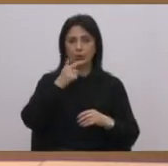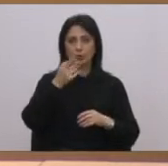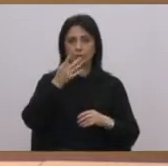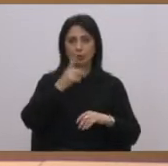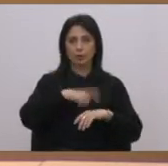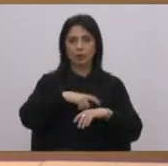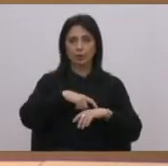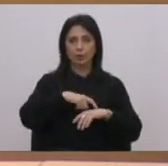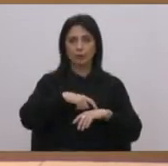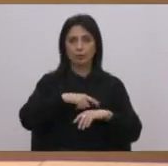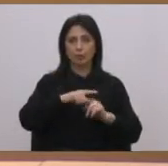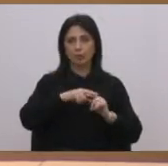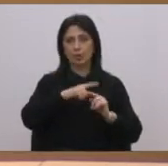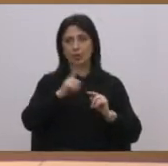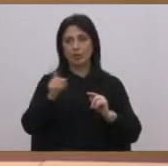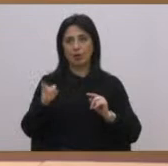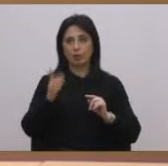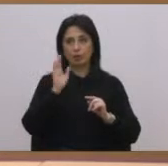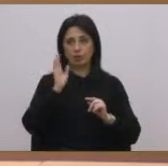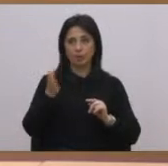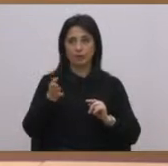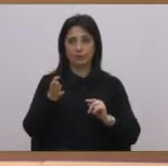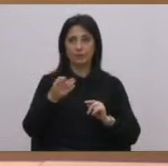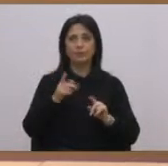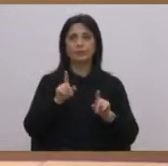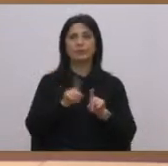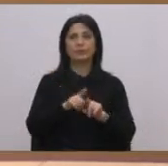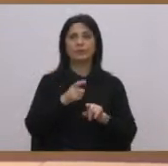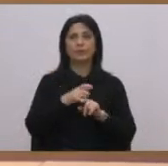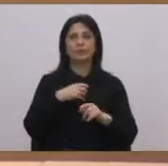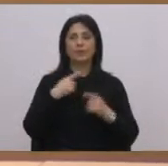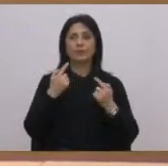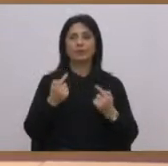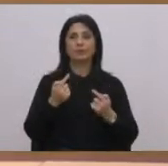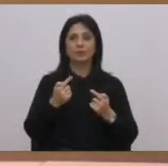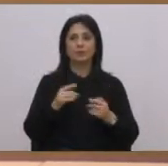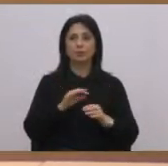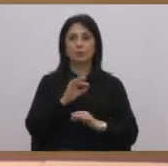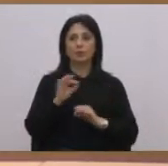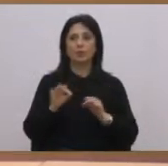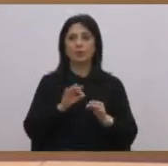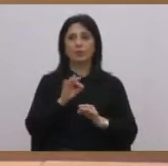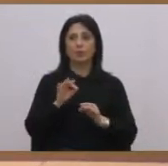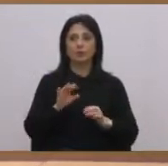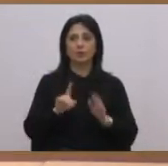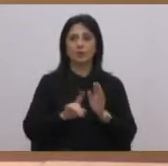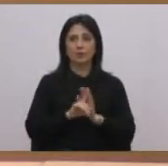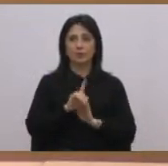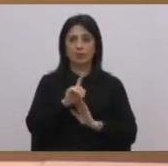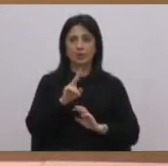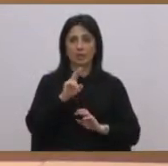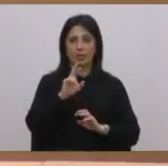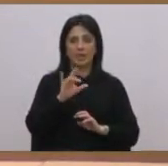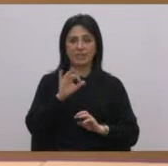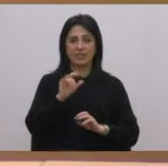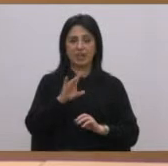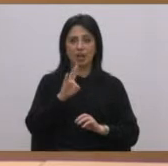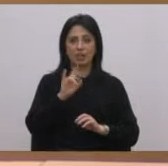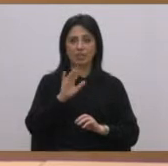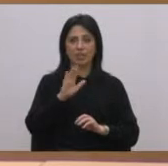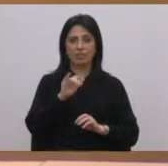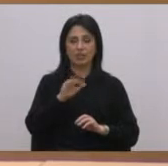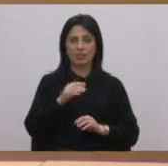24 საათის განმავლობაში ექნება. Ასევე ძალიან მნიშვნელოვანი პროექტის განხორციელება იწყება ქესალო ნაზარლო